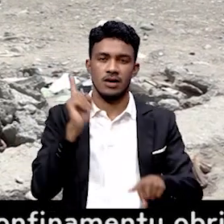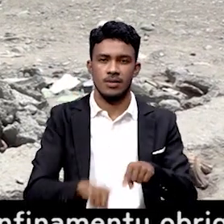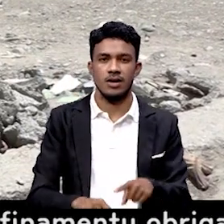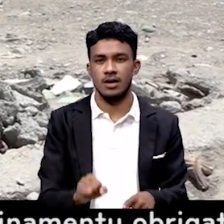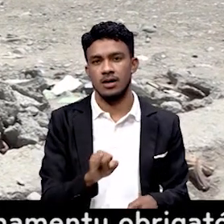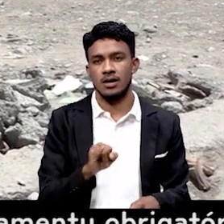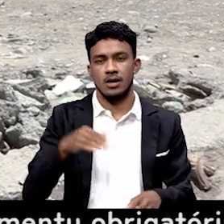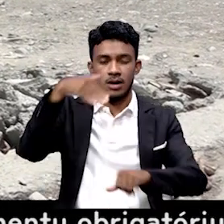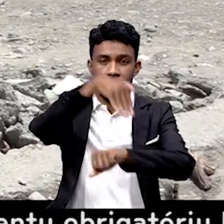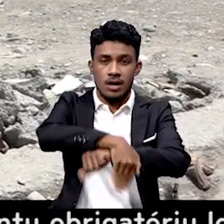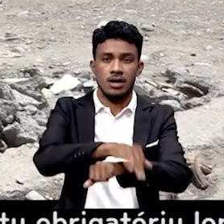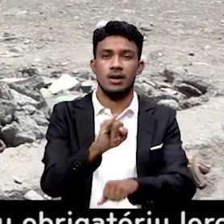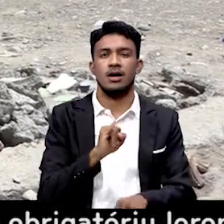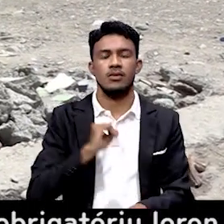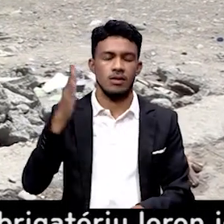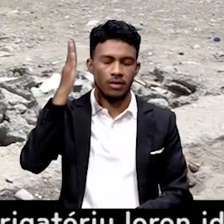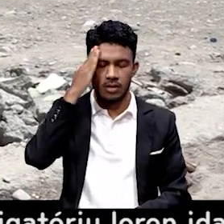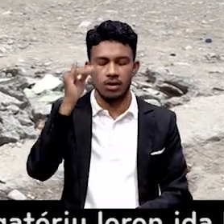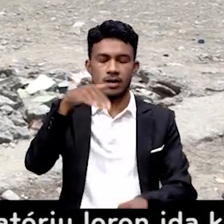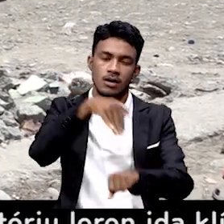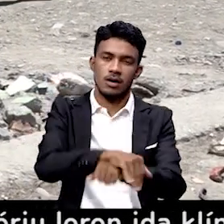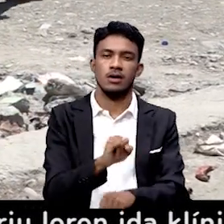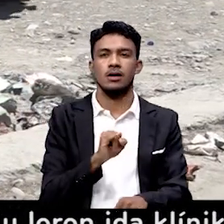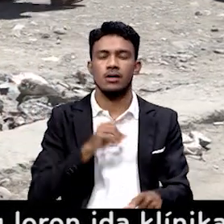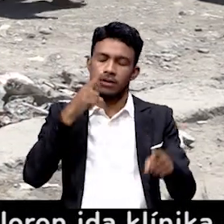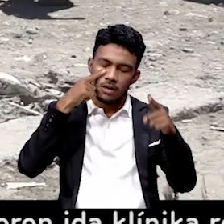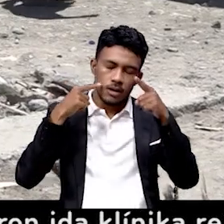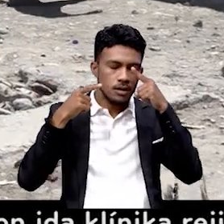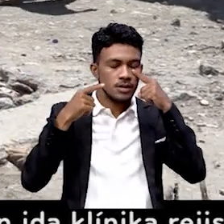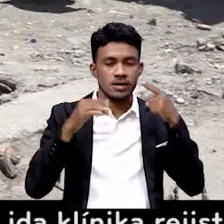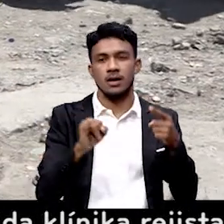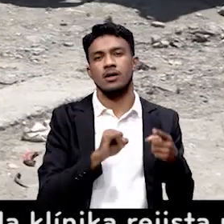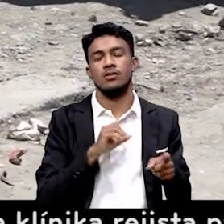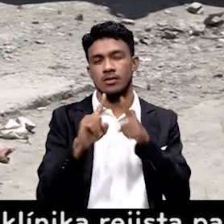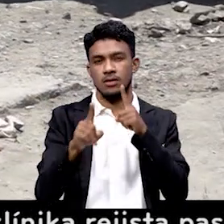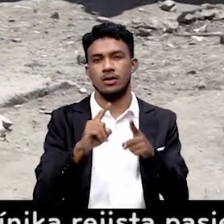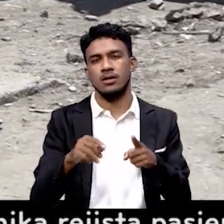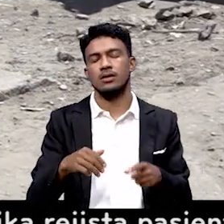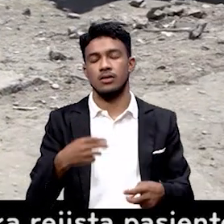dene kalan hatan ista adene kita du